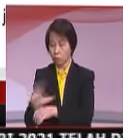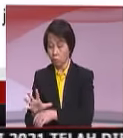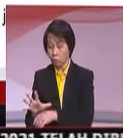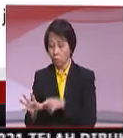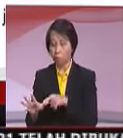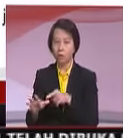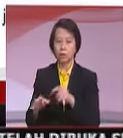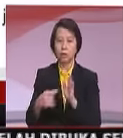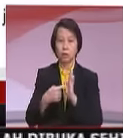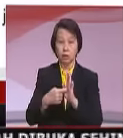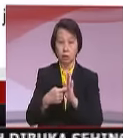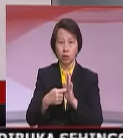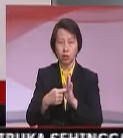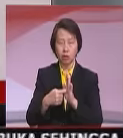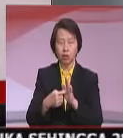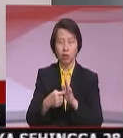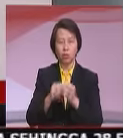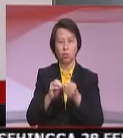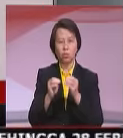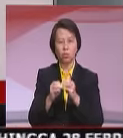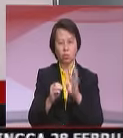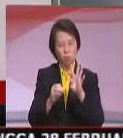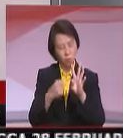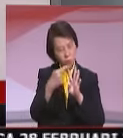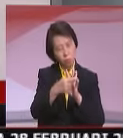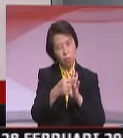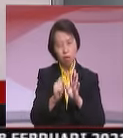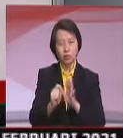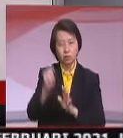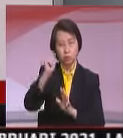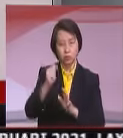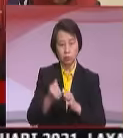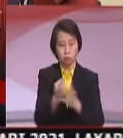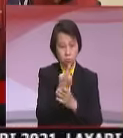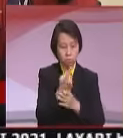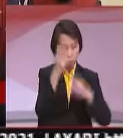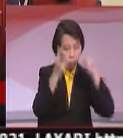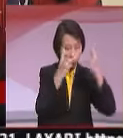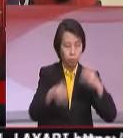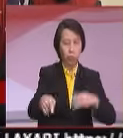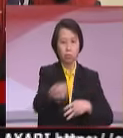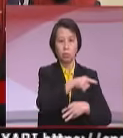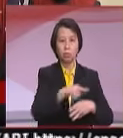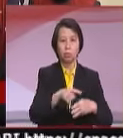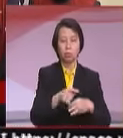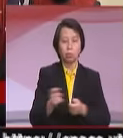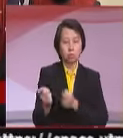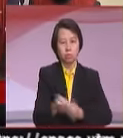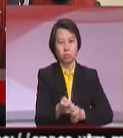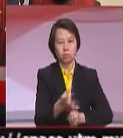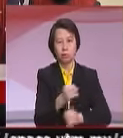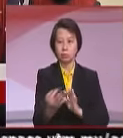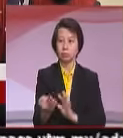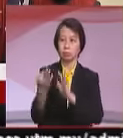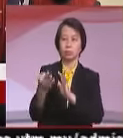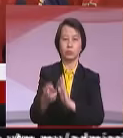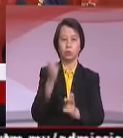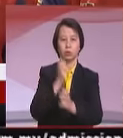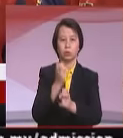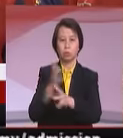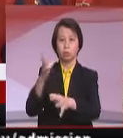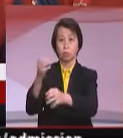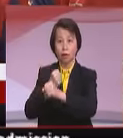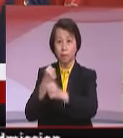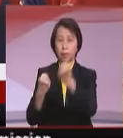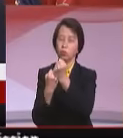yang masih mencatatkan bacaan 4 angka turut menimbulkan kebimbangan buat Hokademi selain turut berdepan kesukaran